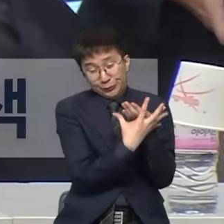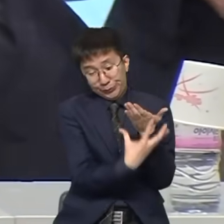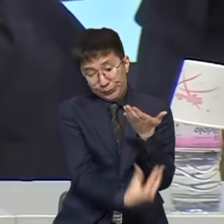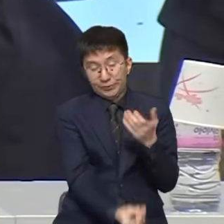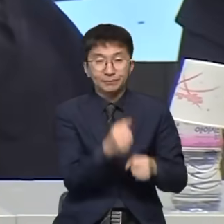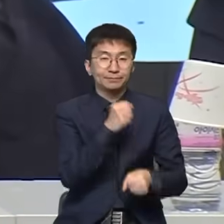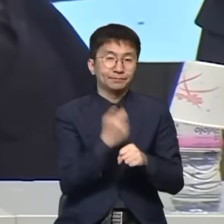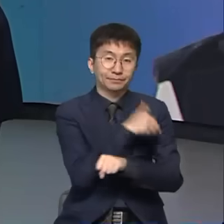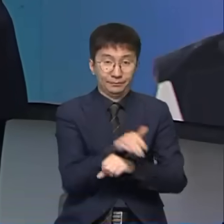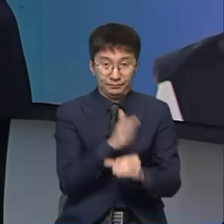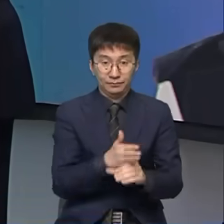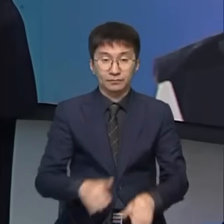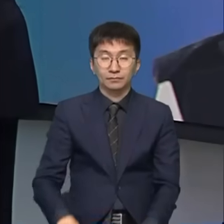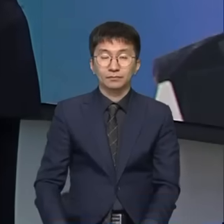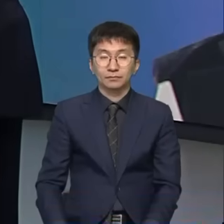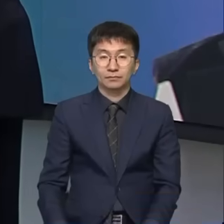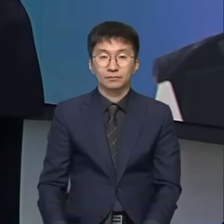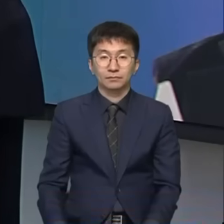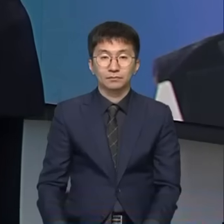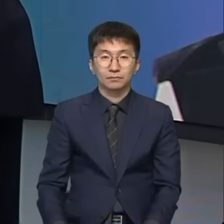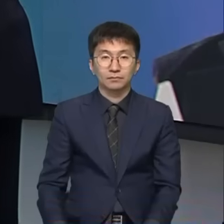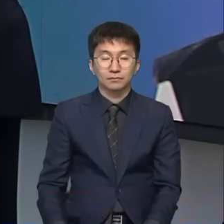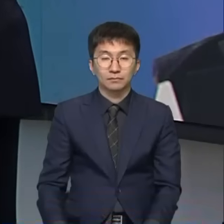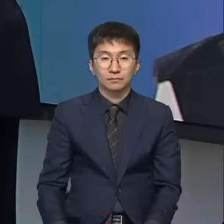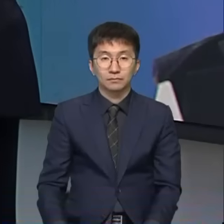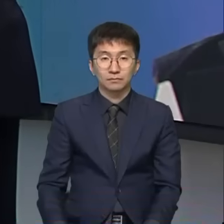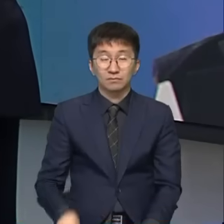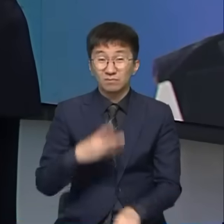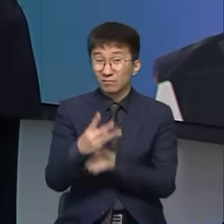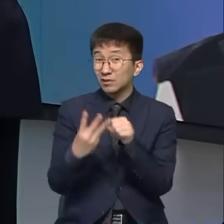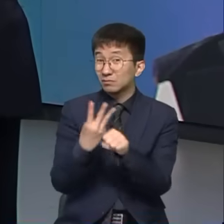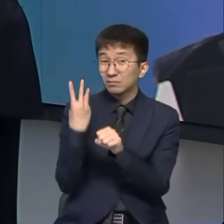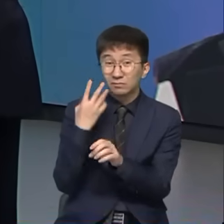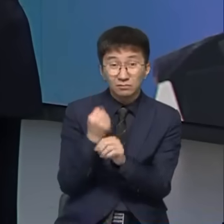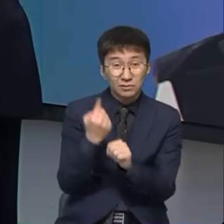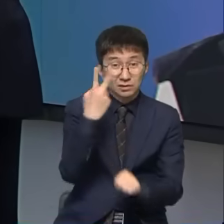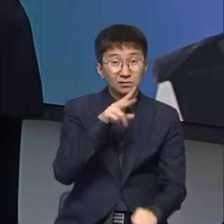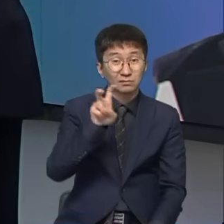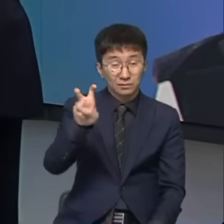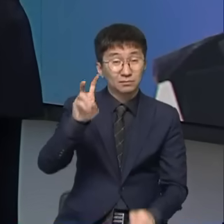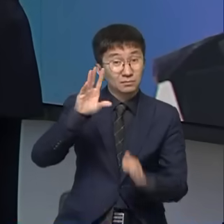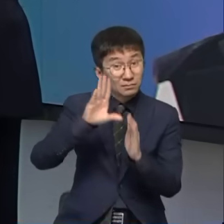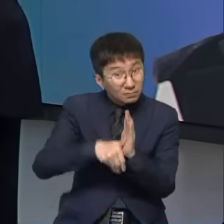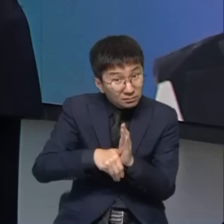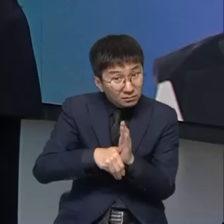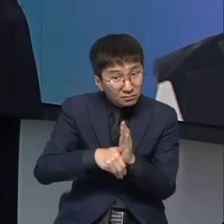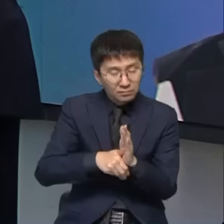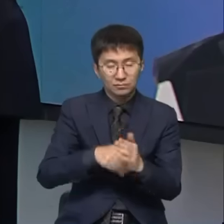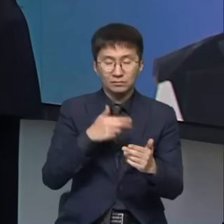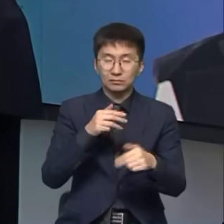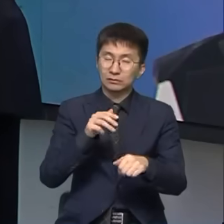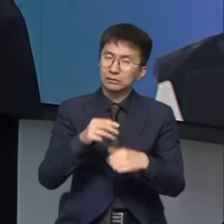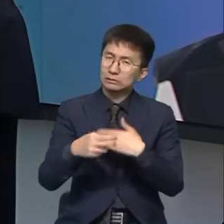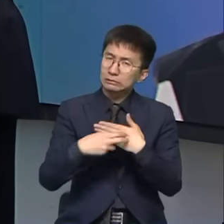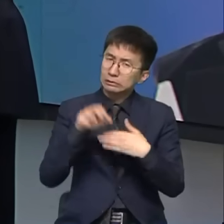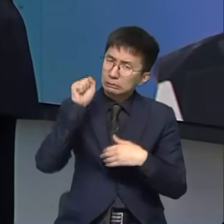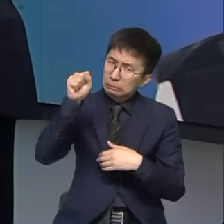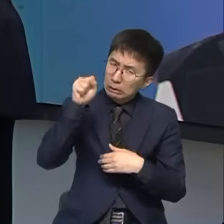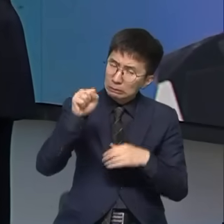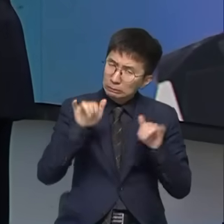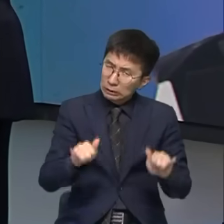있습니다. 자, 이번 일이 3년 전이죠. 지난 2020년처럼 의사들 총파업으로 이어지진